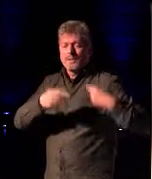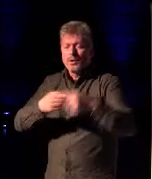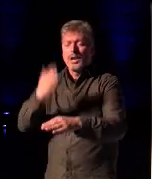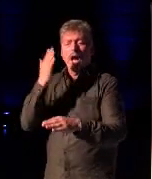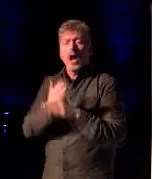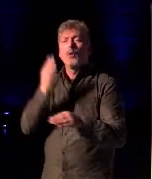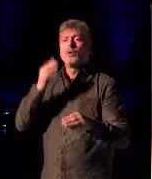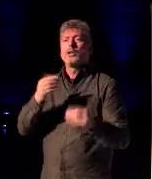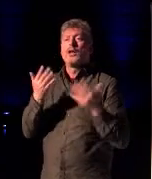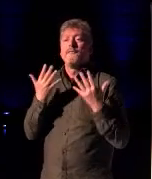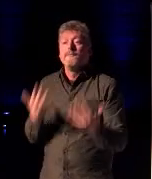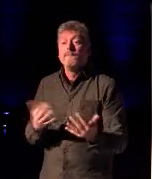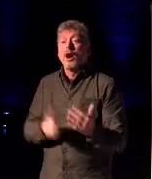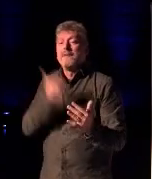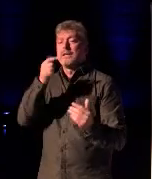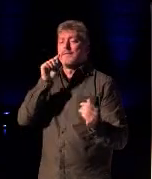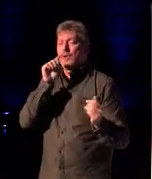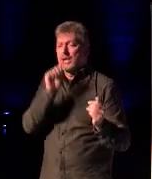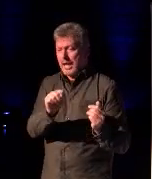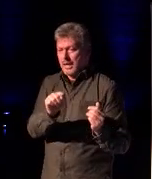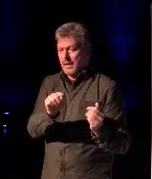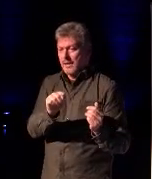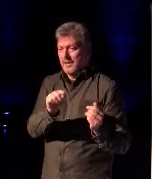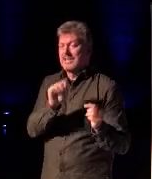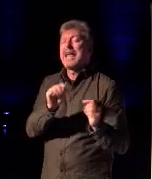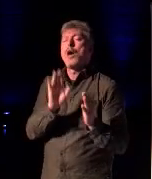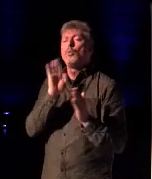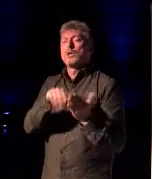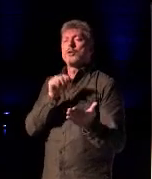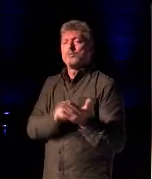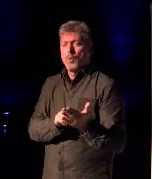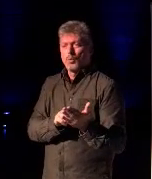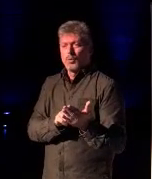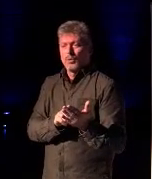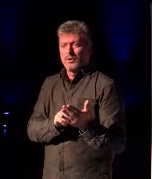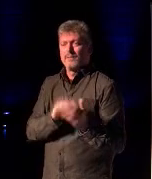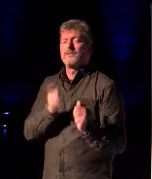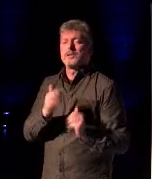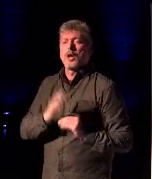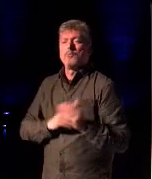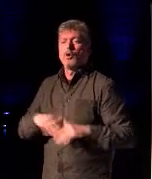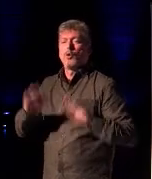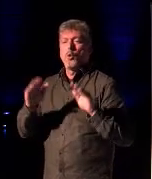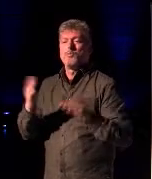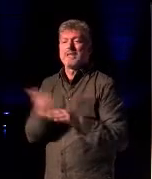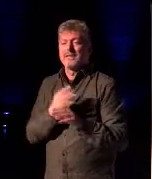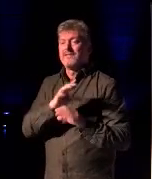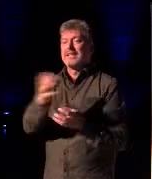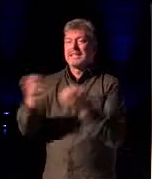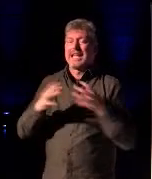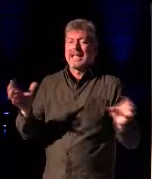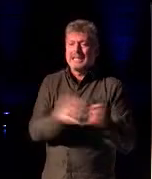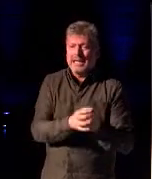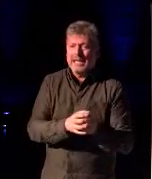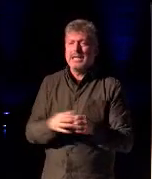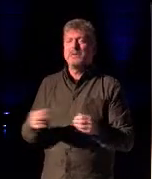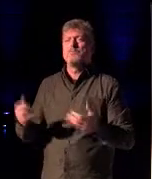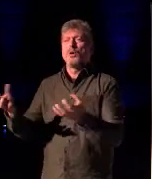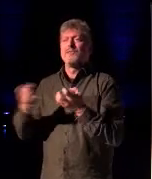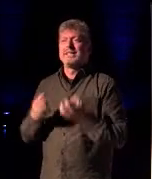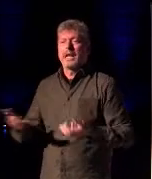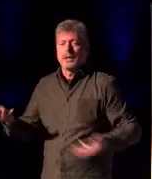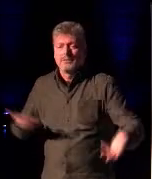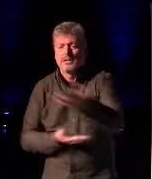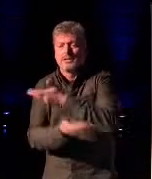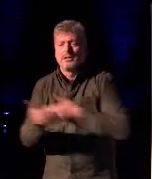hva viktig for deg som et utgangspunkt for å bygge tjenester. Og vi trenger team, og vi trenger samhandling for å lykkes i